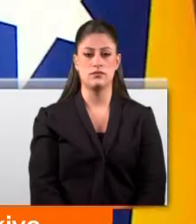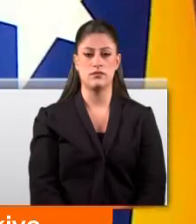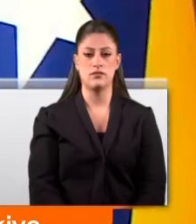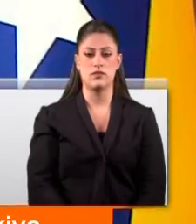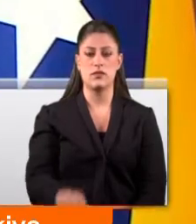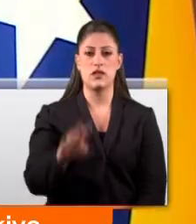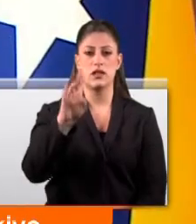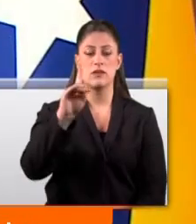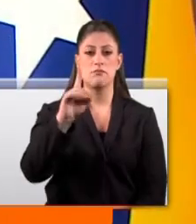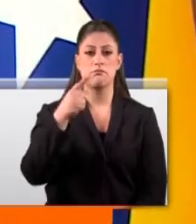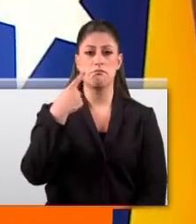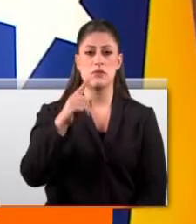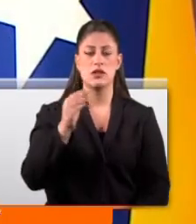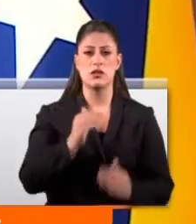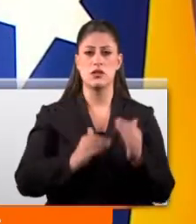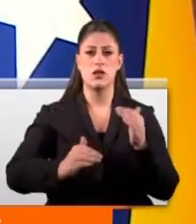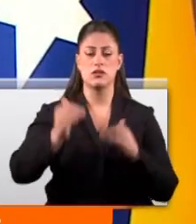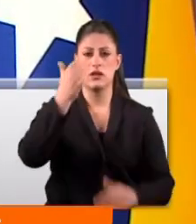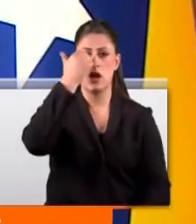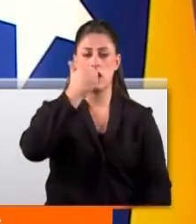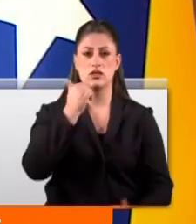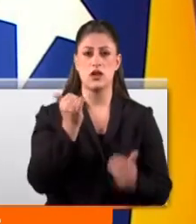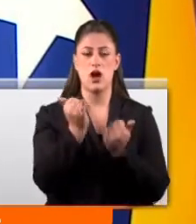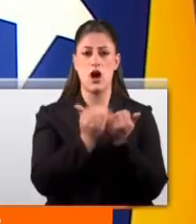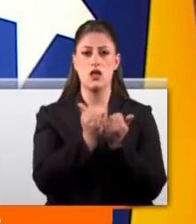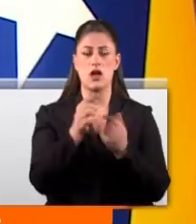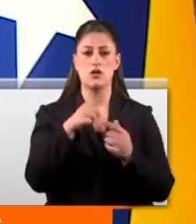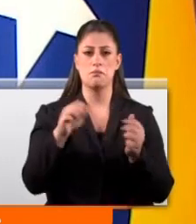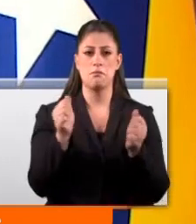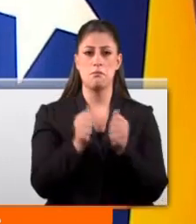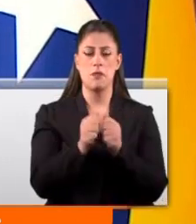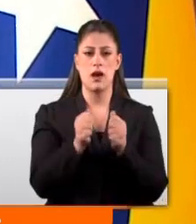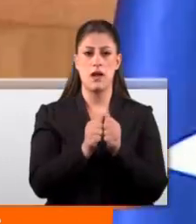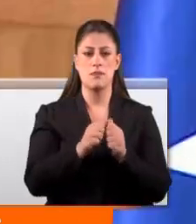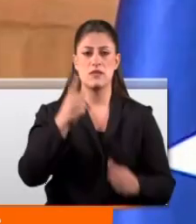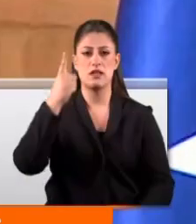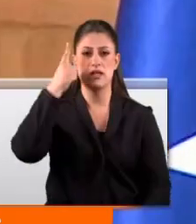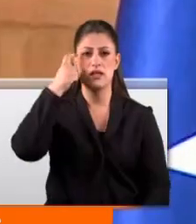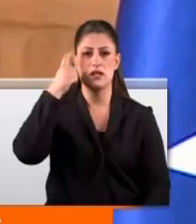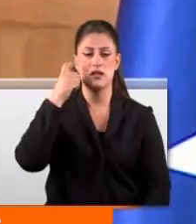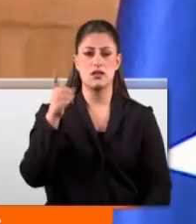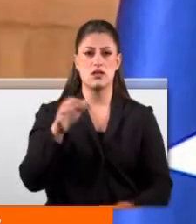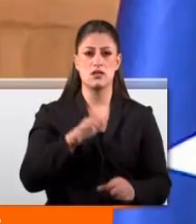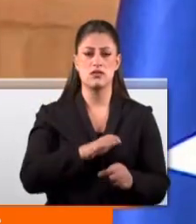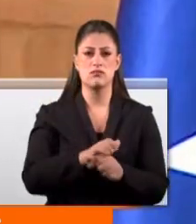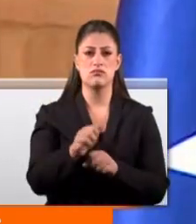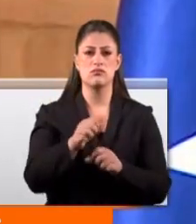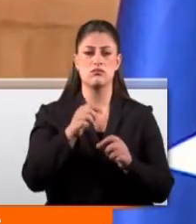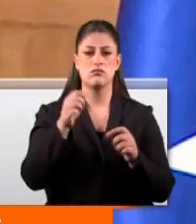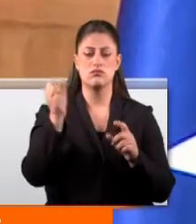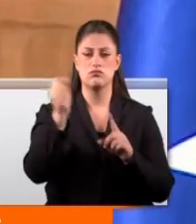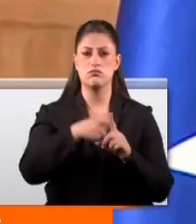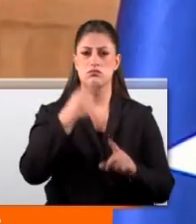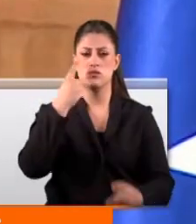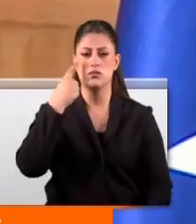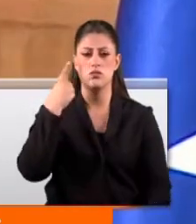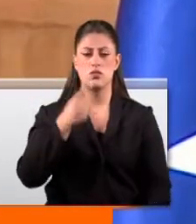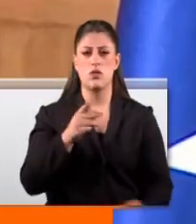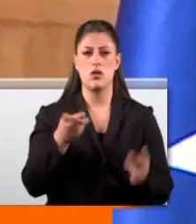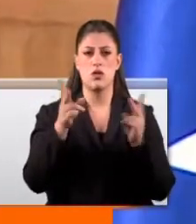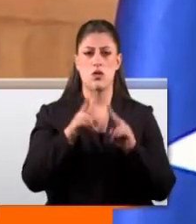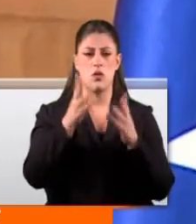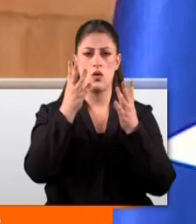41 bini aşkın Gazze'li kardeşlerimizle birlikte İsrail işgal güçleri tarafından